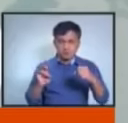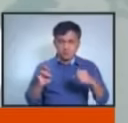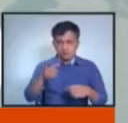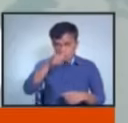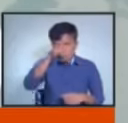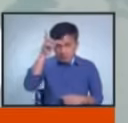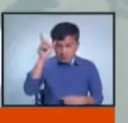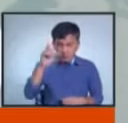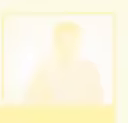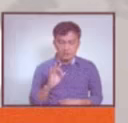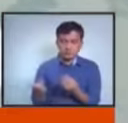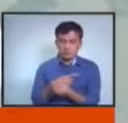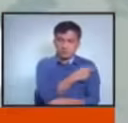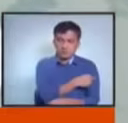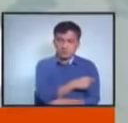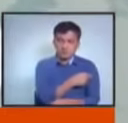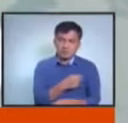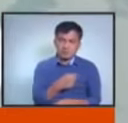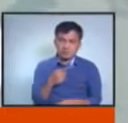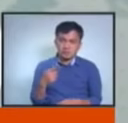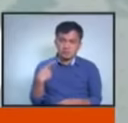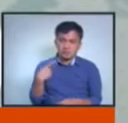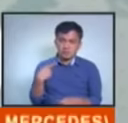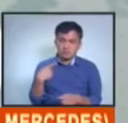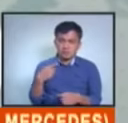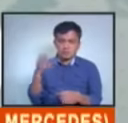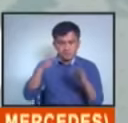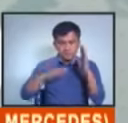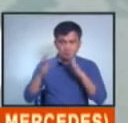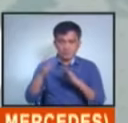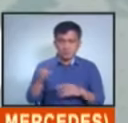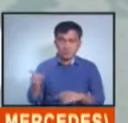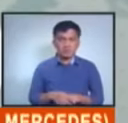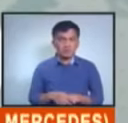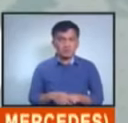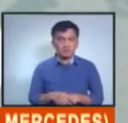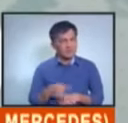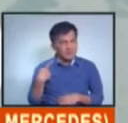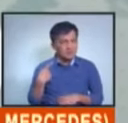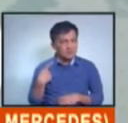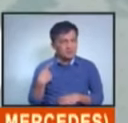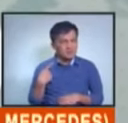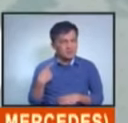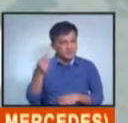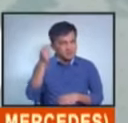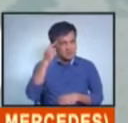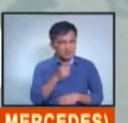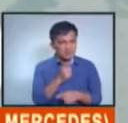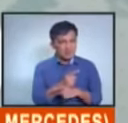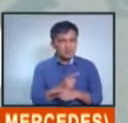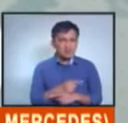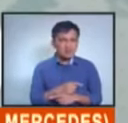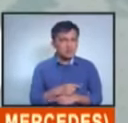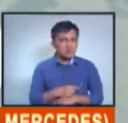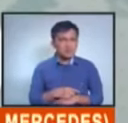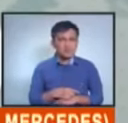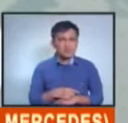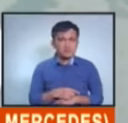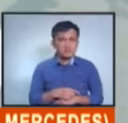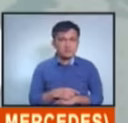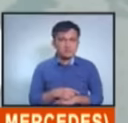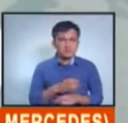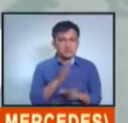Fortuner. Apo. I think may pinagdadaanan to. Meron siyang parang sa isip niya hindi tama eh. Yes. Tsaka,